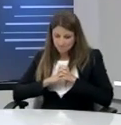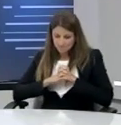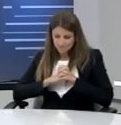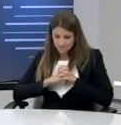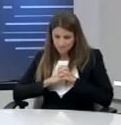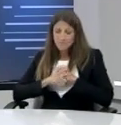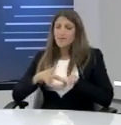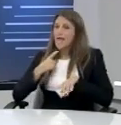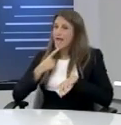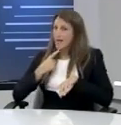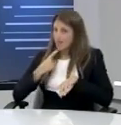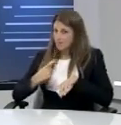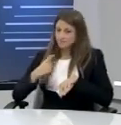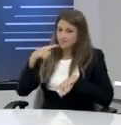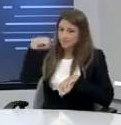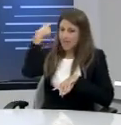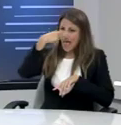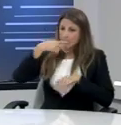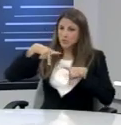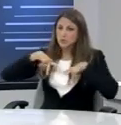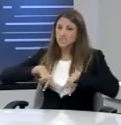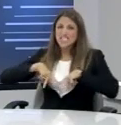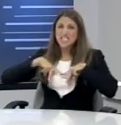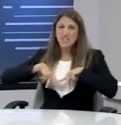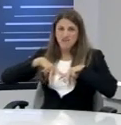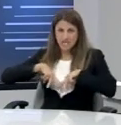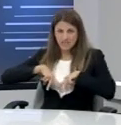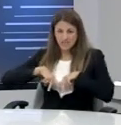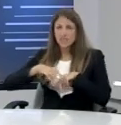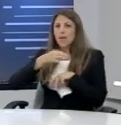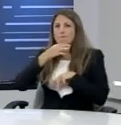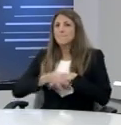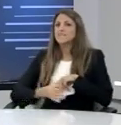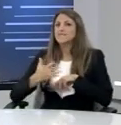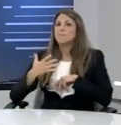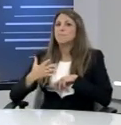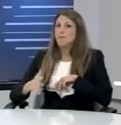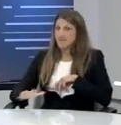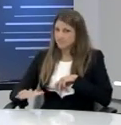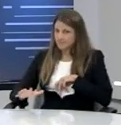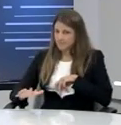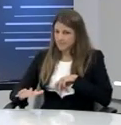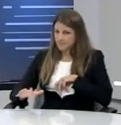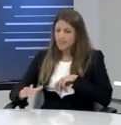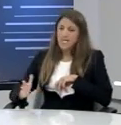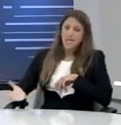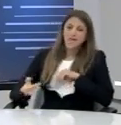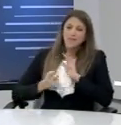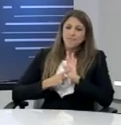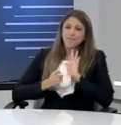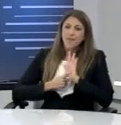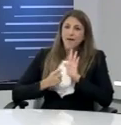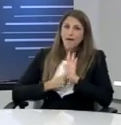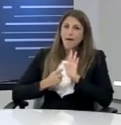Έλεγα λοιπόν ότι ο κυβερνητικός εκπρόσωπος κύριε Μητσοτάκη μίλησε, επιλέξει ότι δεν πρέπει να είμαστε